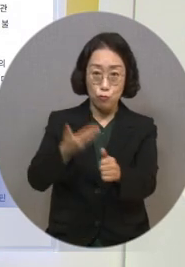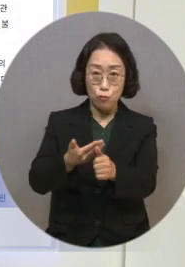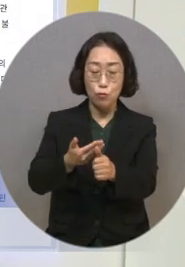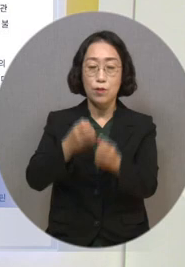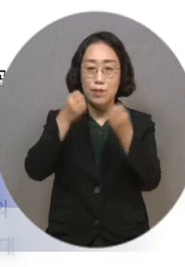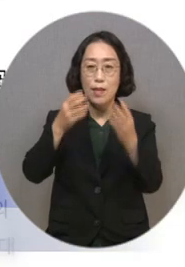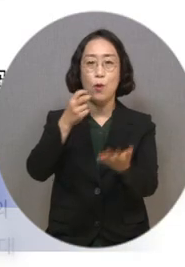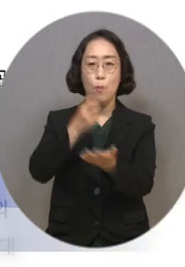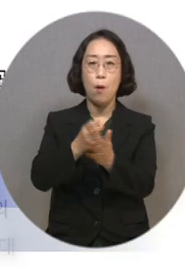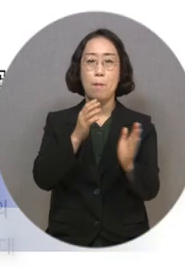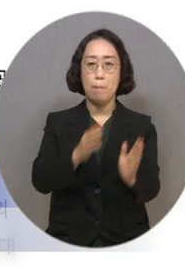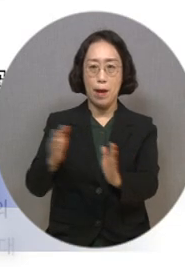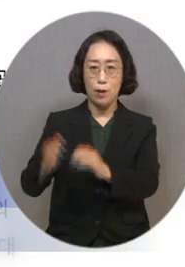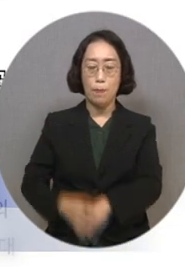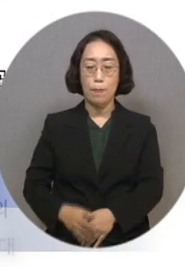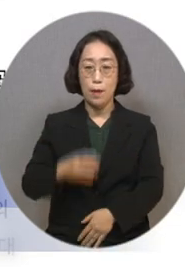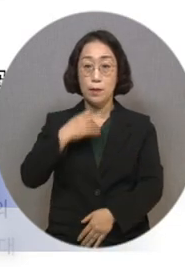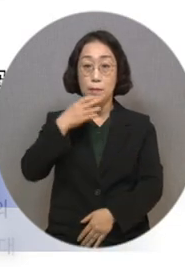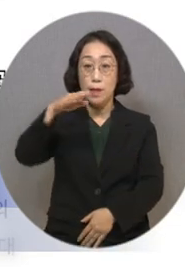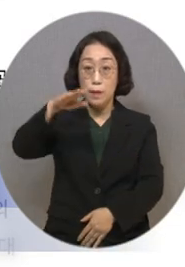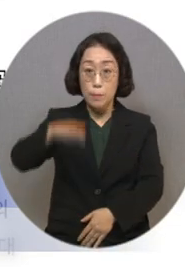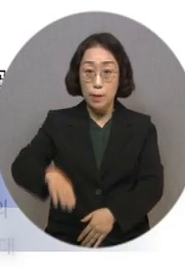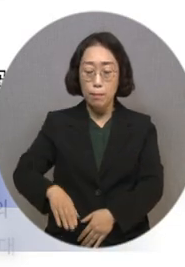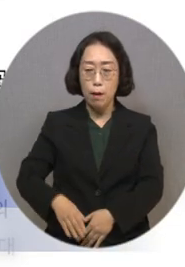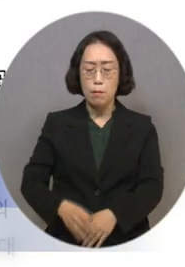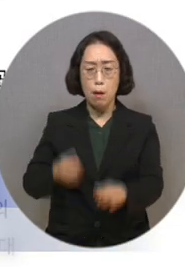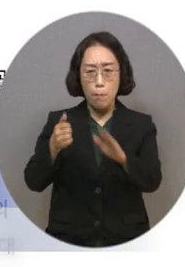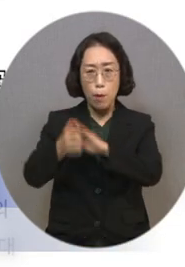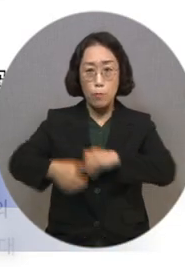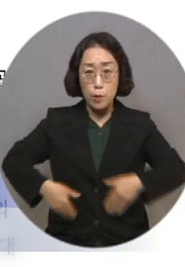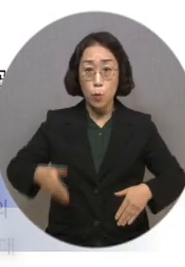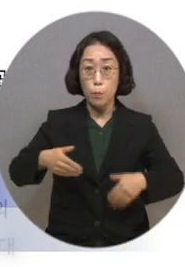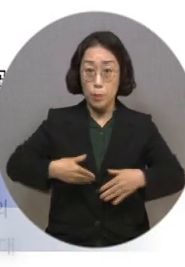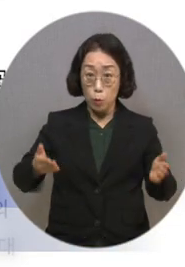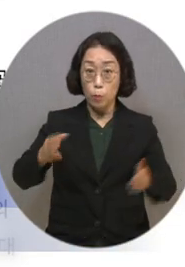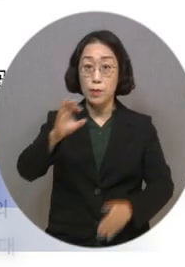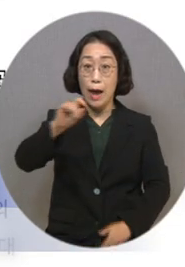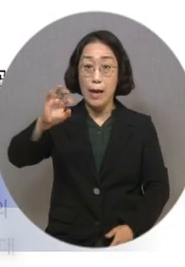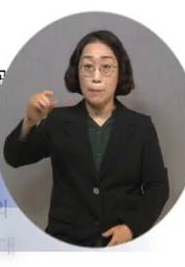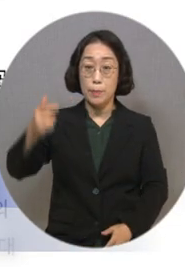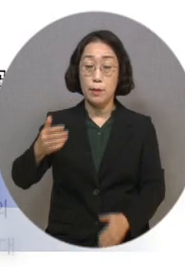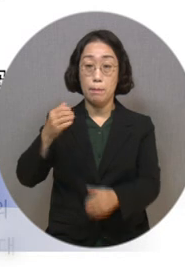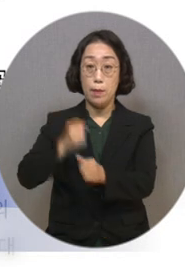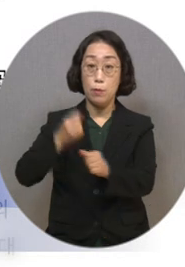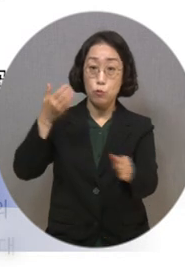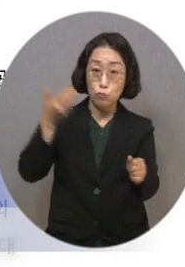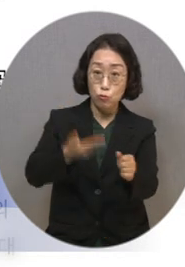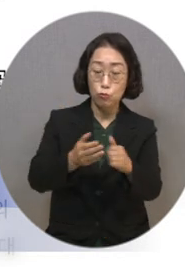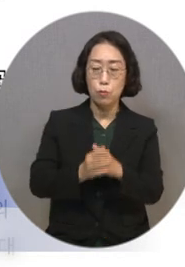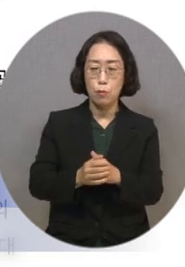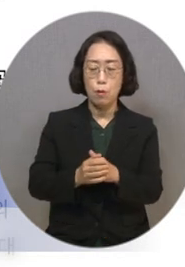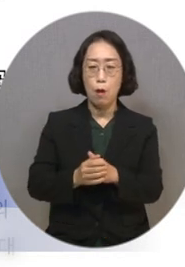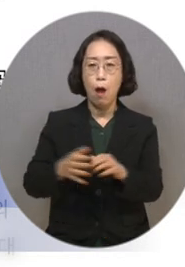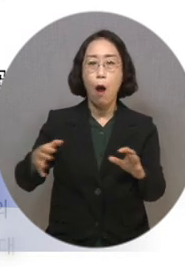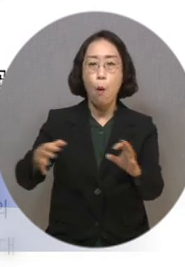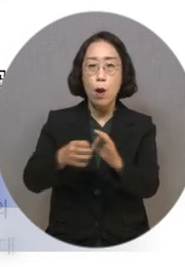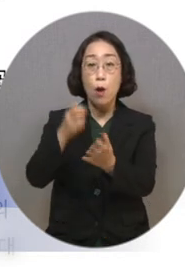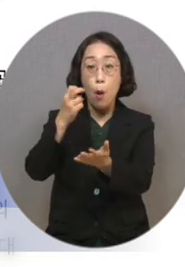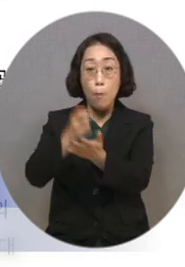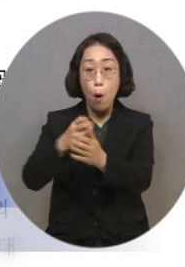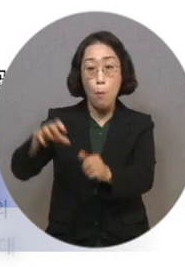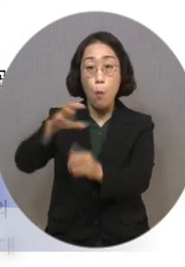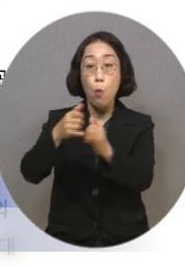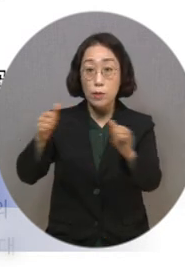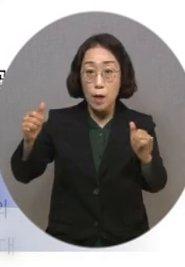밝혔습니다 아 14세 미만아동의 비대면 아이핀 발급은 법정 대리인이 아이핀 발급 기간 누리지가